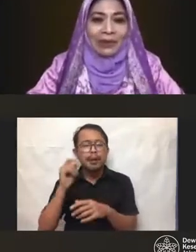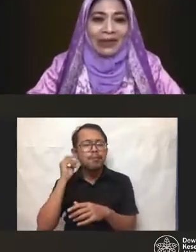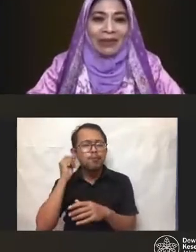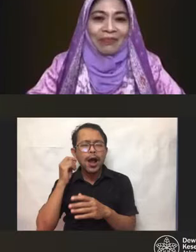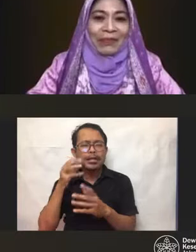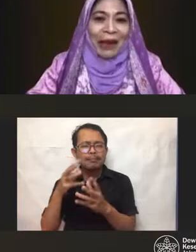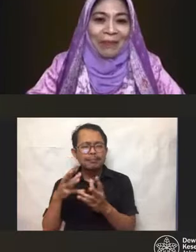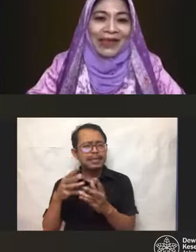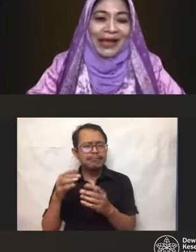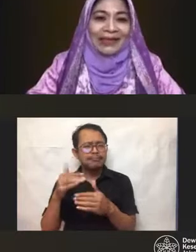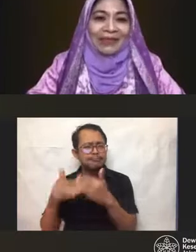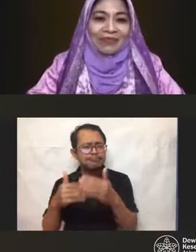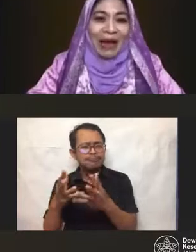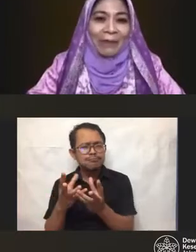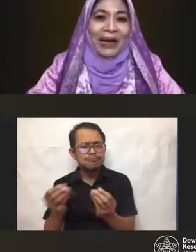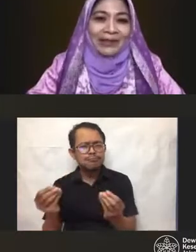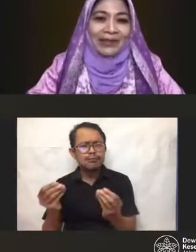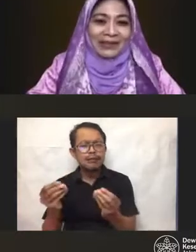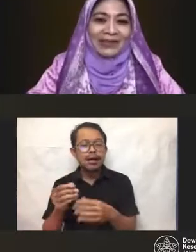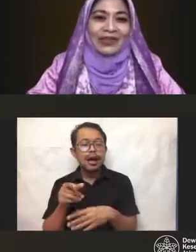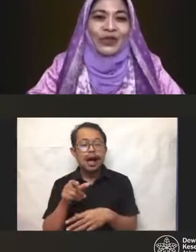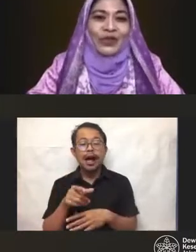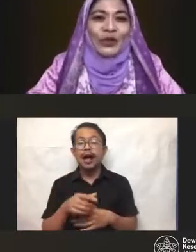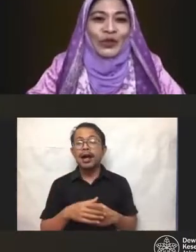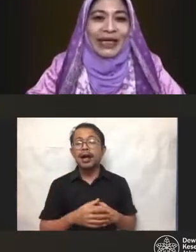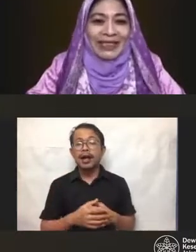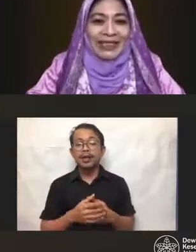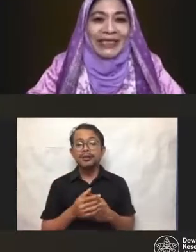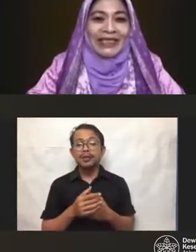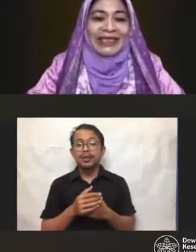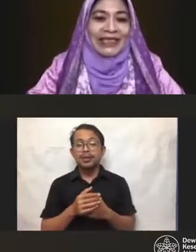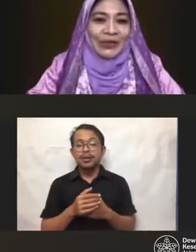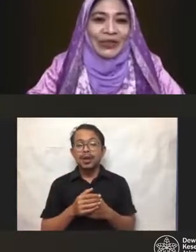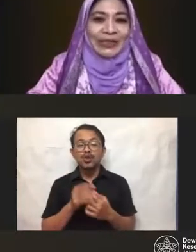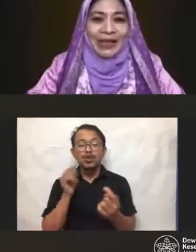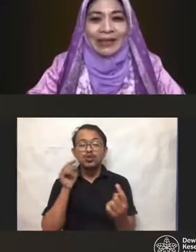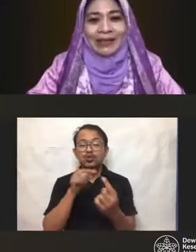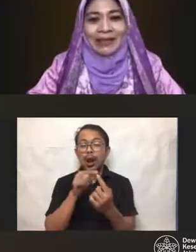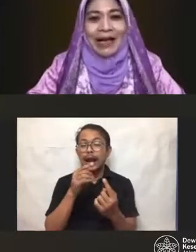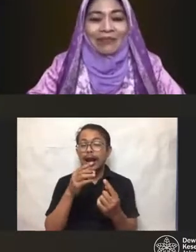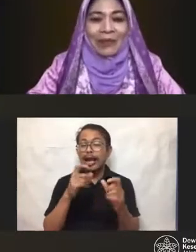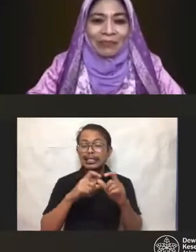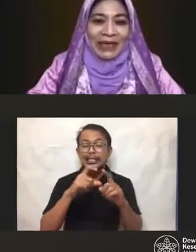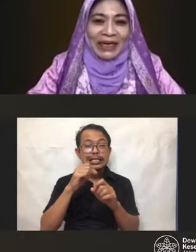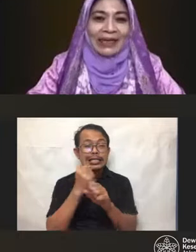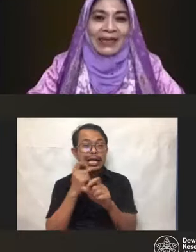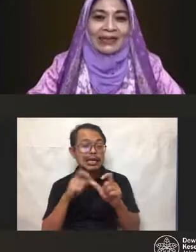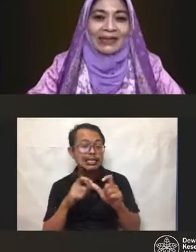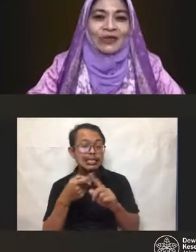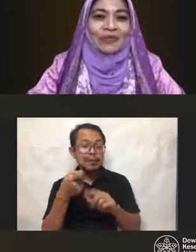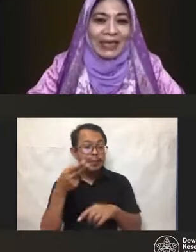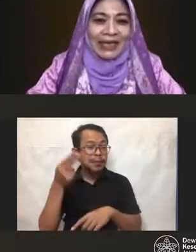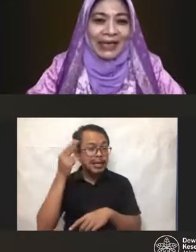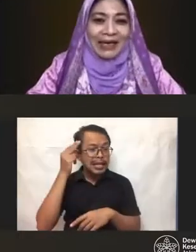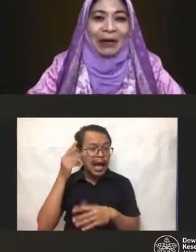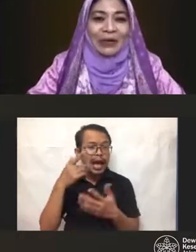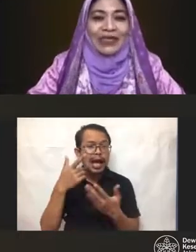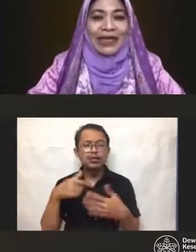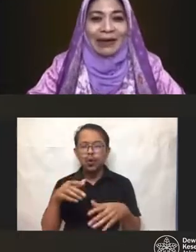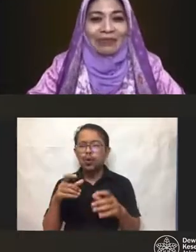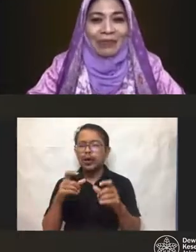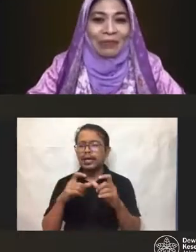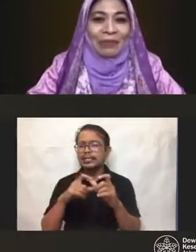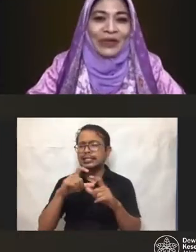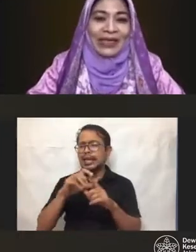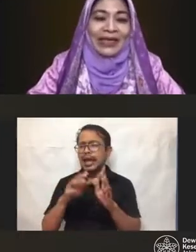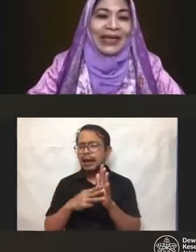mendapatkan tujuan-tujuan SDGs dan seterusnya dan peningkatan sumber daya manusia